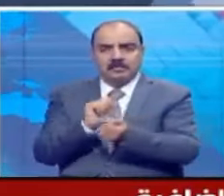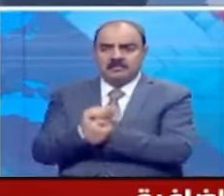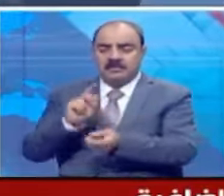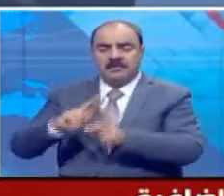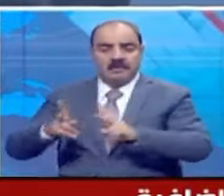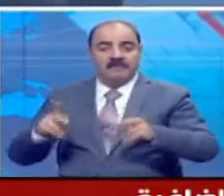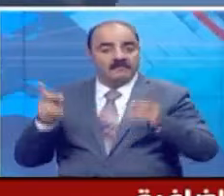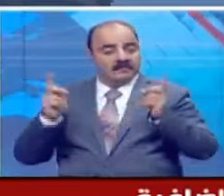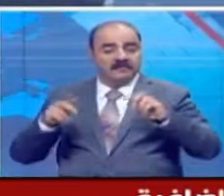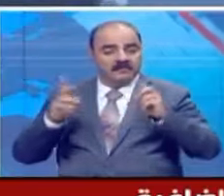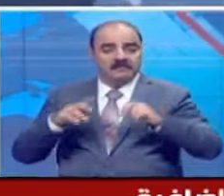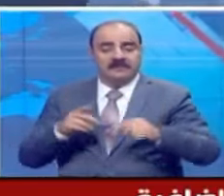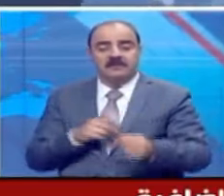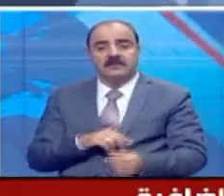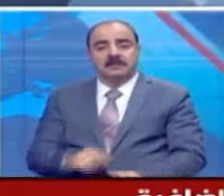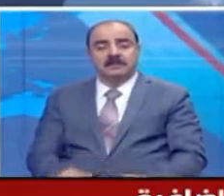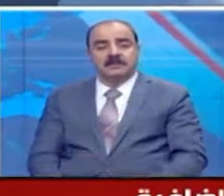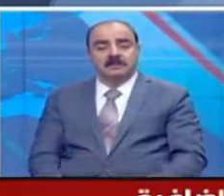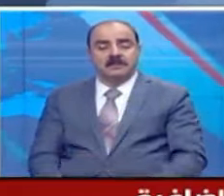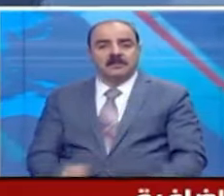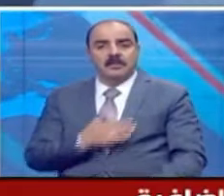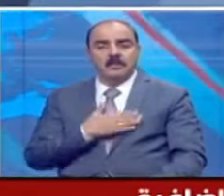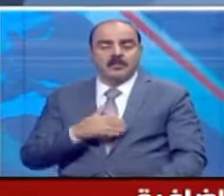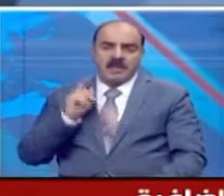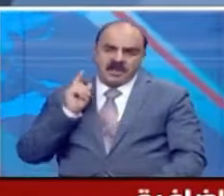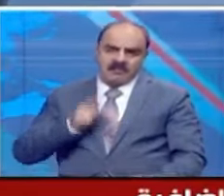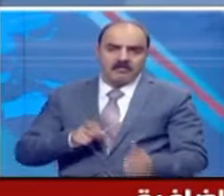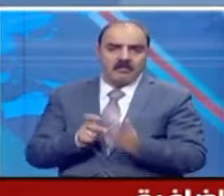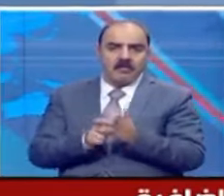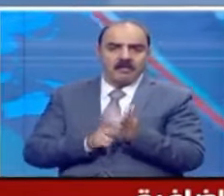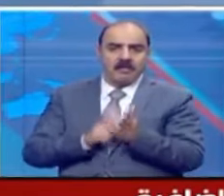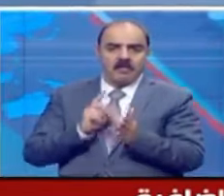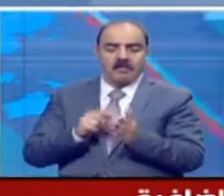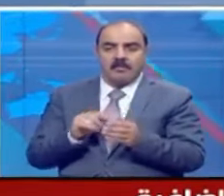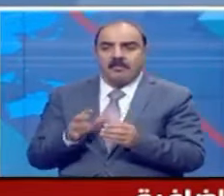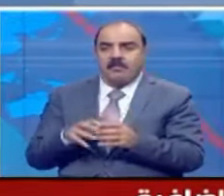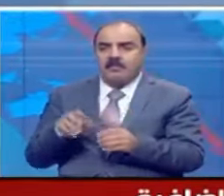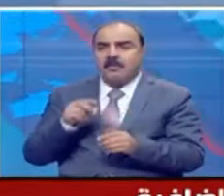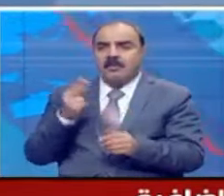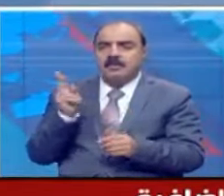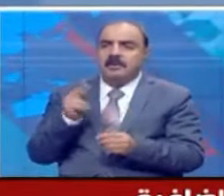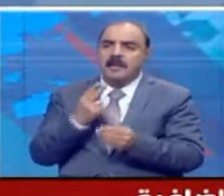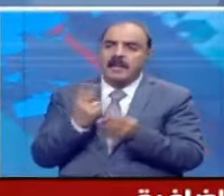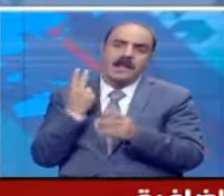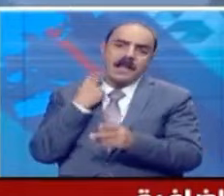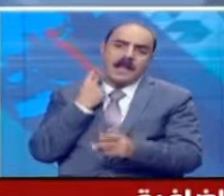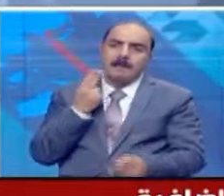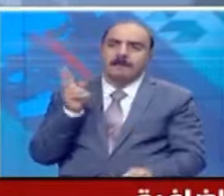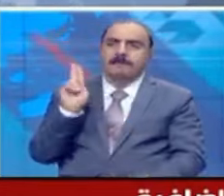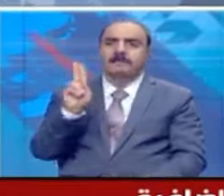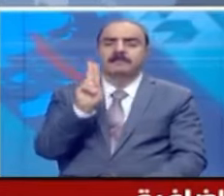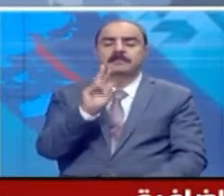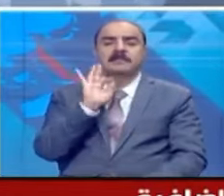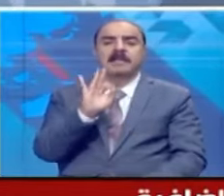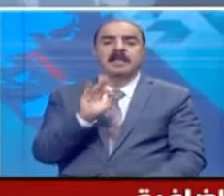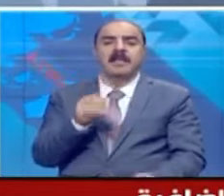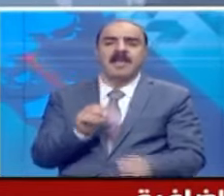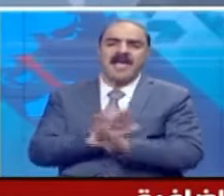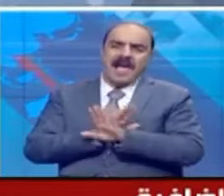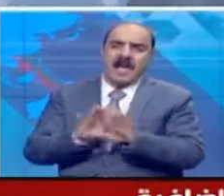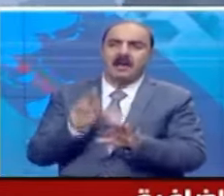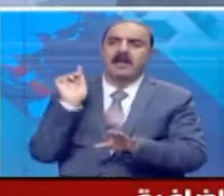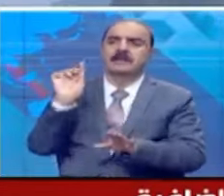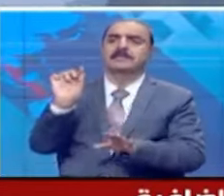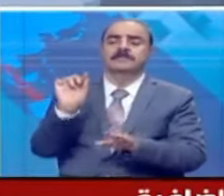تحديد 7 سلع، واظن انه الحكومه هتطبق الامر المستبق، السلع الرئيسيه هيكون لها اسعار حد ادنى وحد اقصى